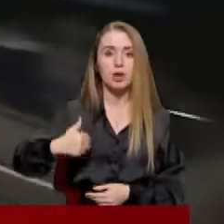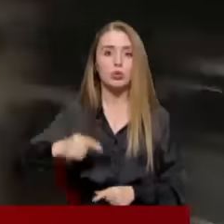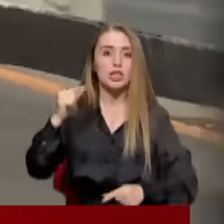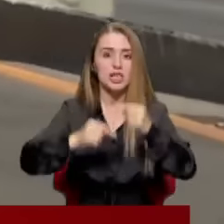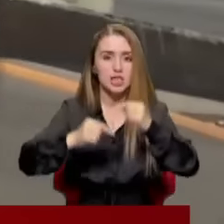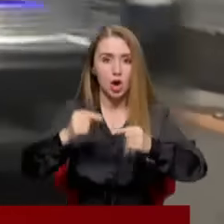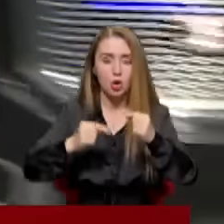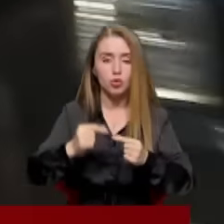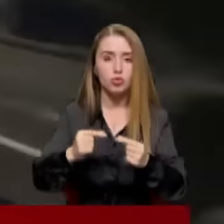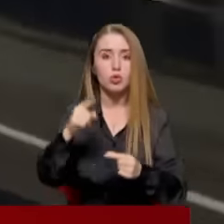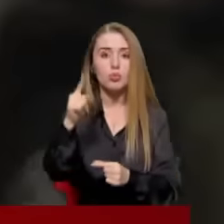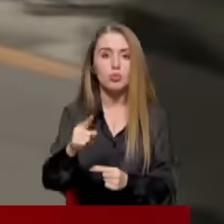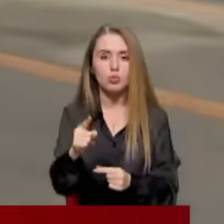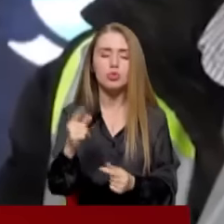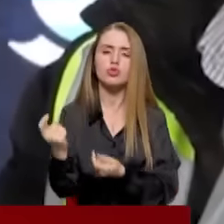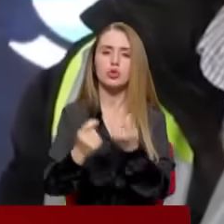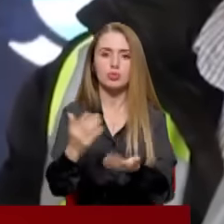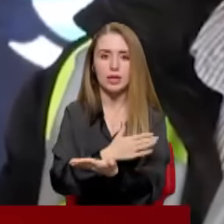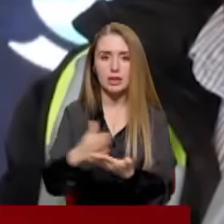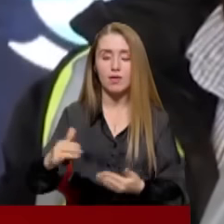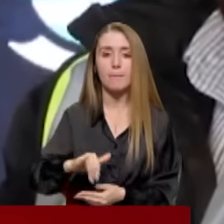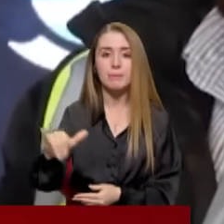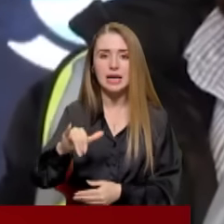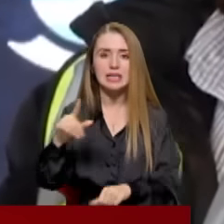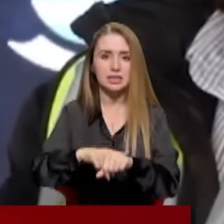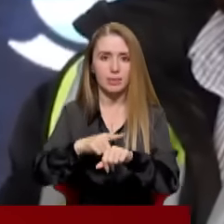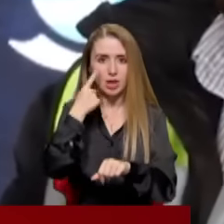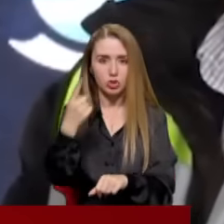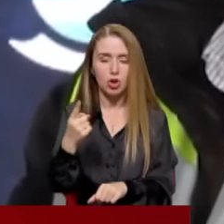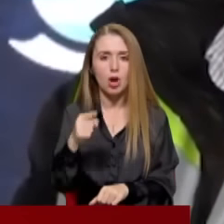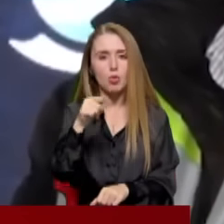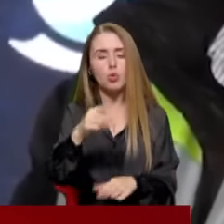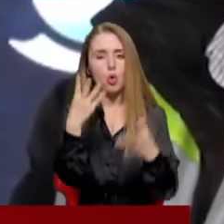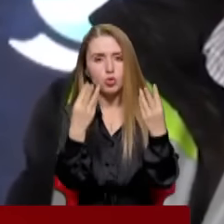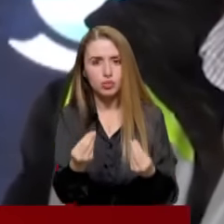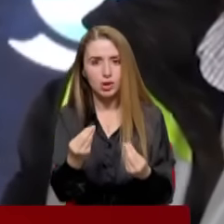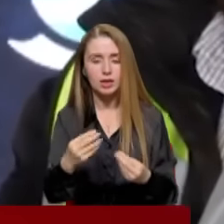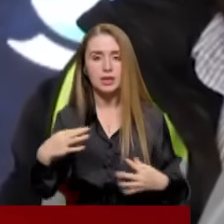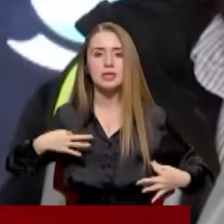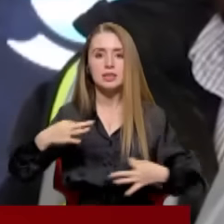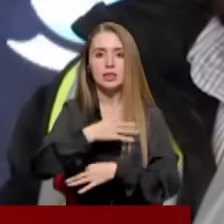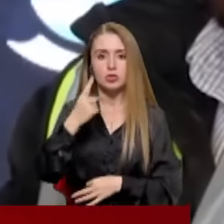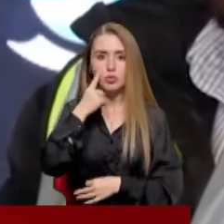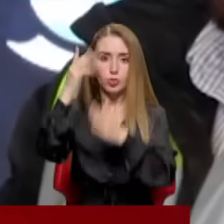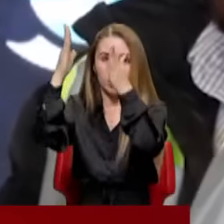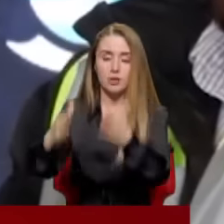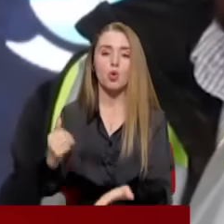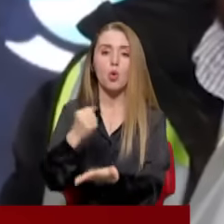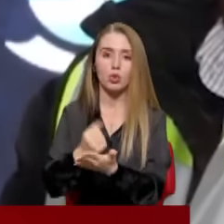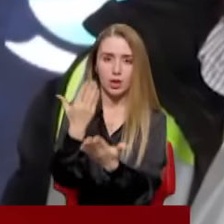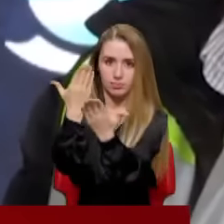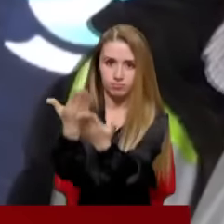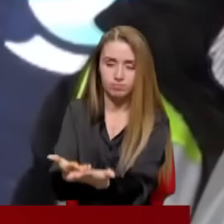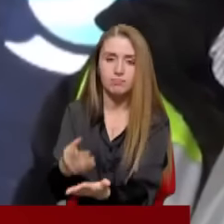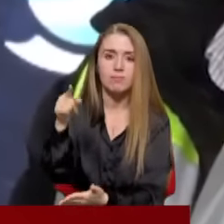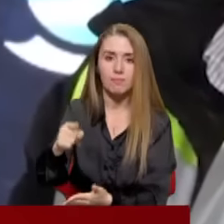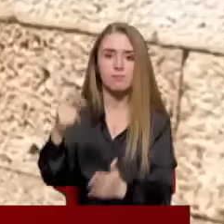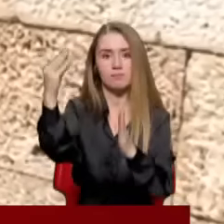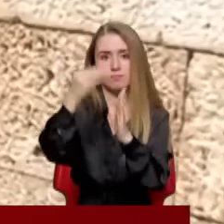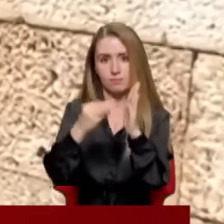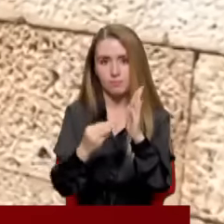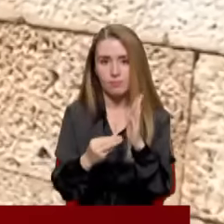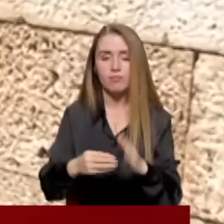tasarruf henüz olgunlaşma aşamasında. Yakın bir gelecekte olgunlaştıracağız. Tabii Sayın Cumhurbaşkanımızın onayına sunulacak bütün bu